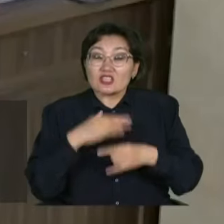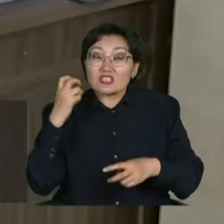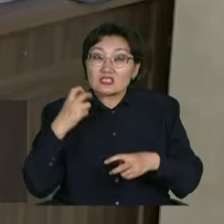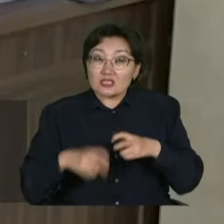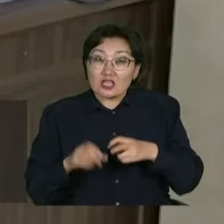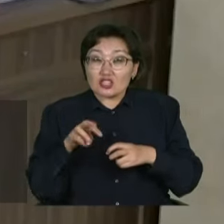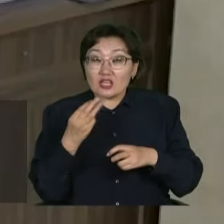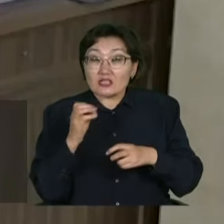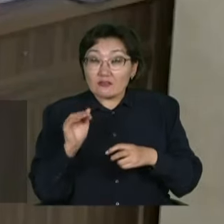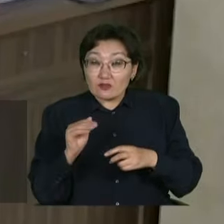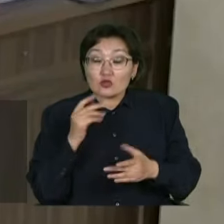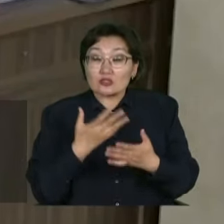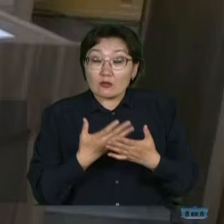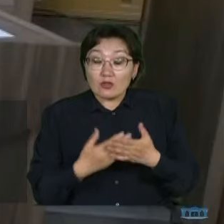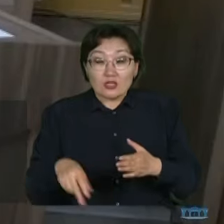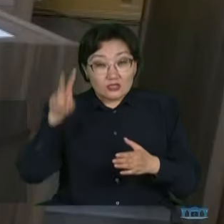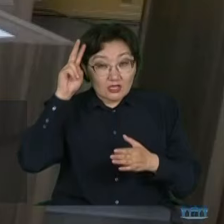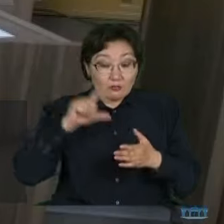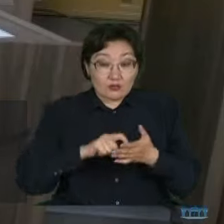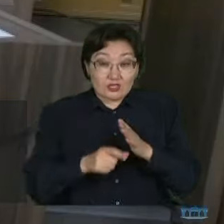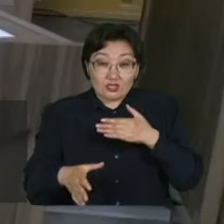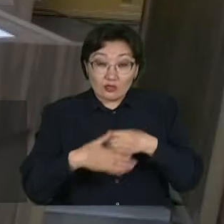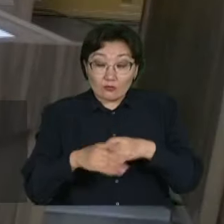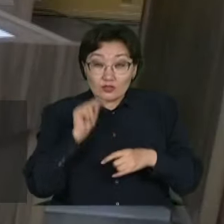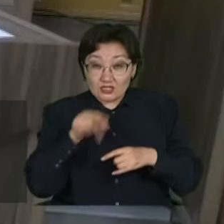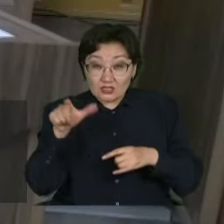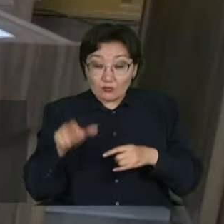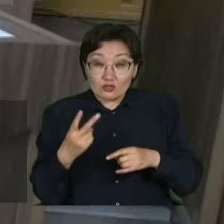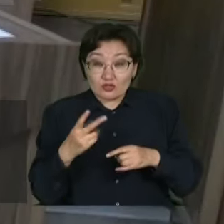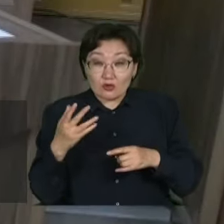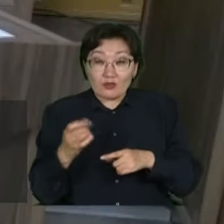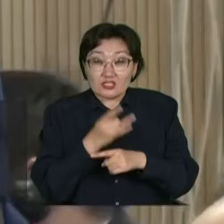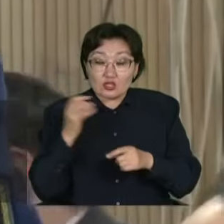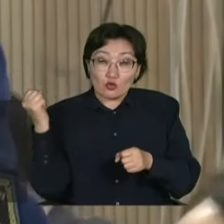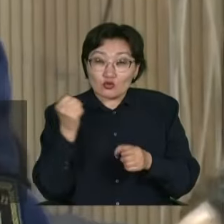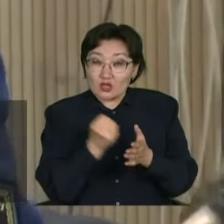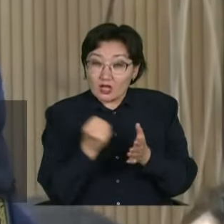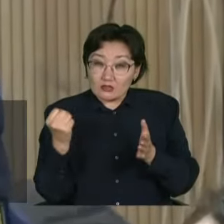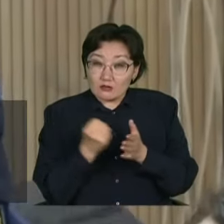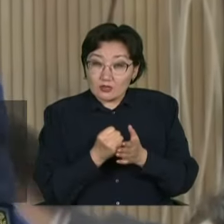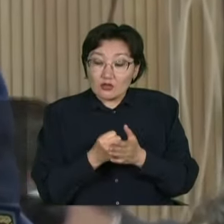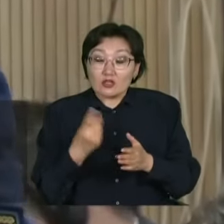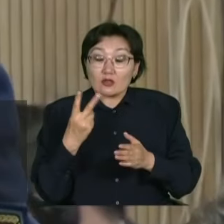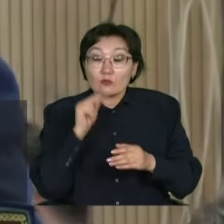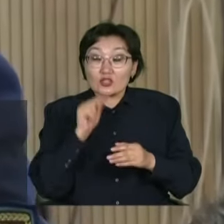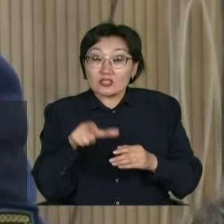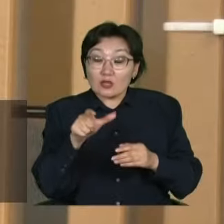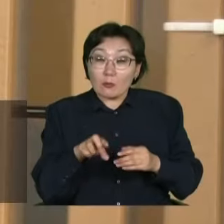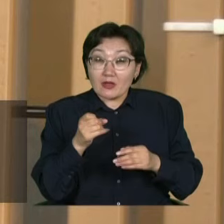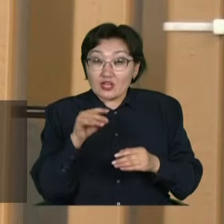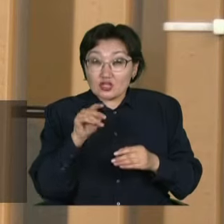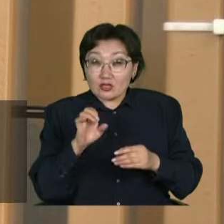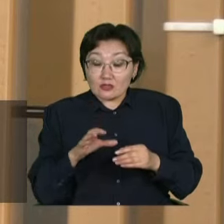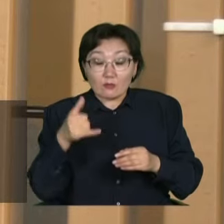Мемлекеттік айыптаушының айтуынша, дәретхананың есігін сотталушы 25 рет тұрған екен. Сонымен қатар екінші айыпталушы